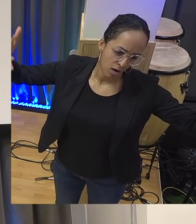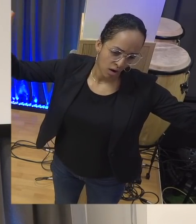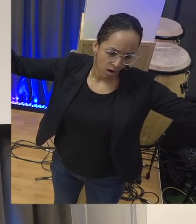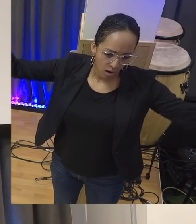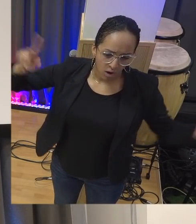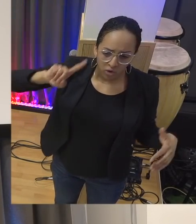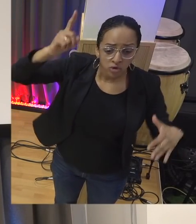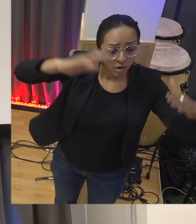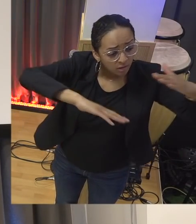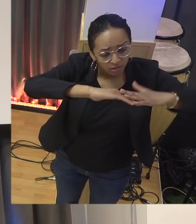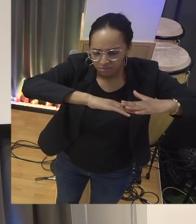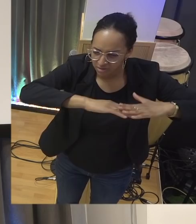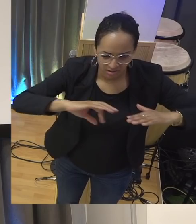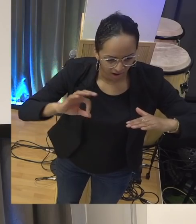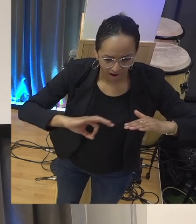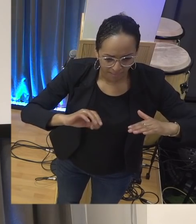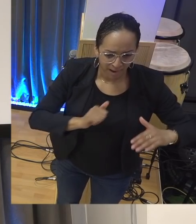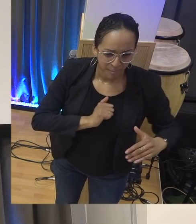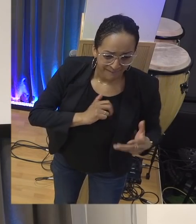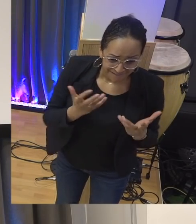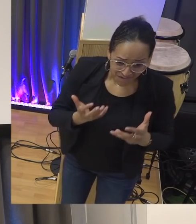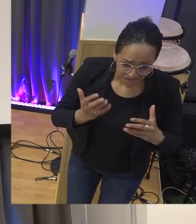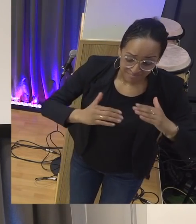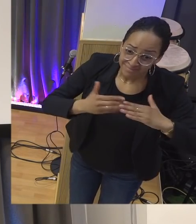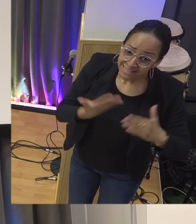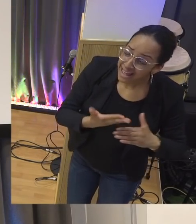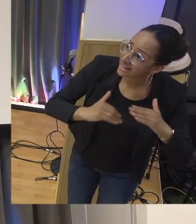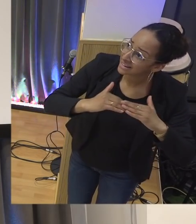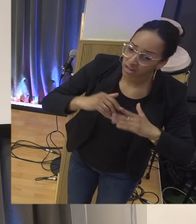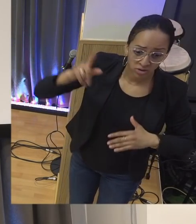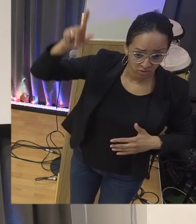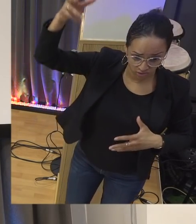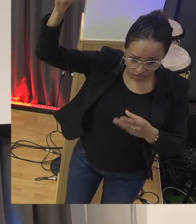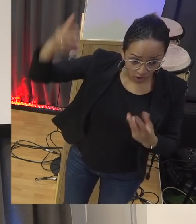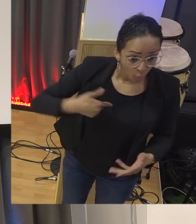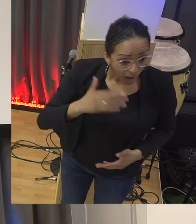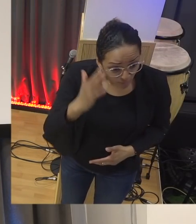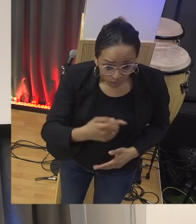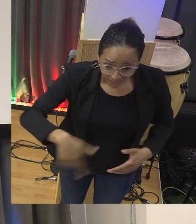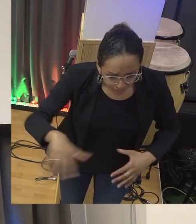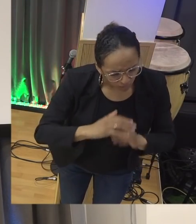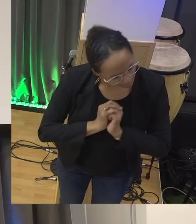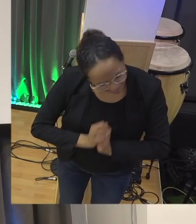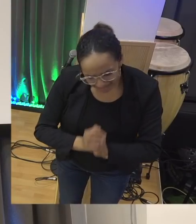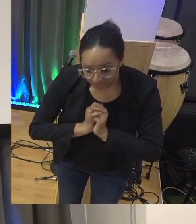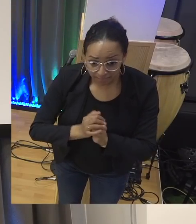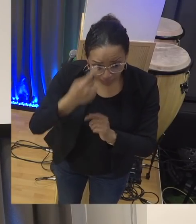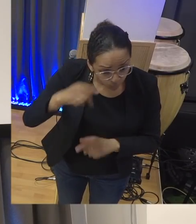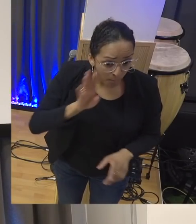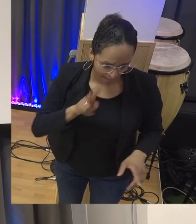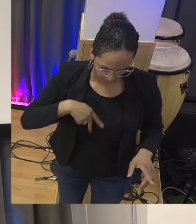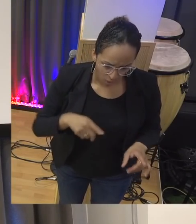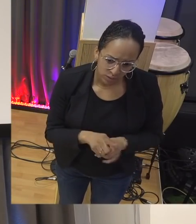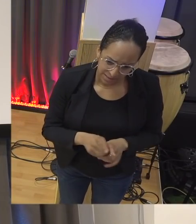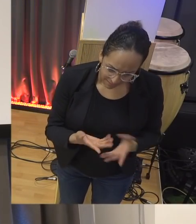Au-delà de ce que mon cœur demande ou ce que je peux penser, Dieu peut la toucher. Et j'ai besoin de vos prières. J'ai besoin de vos prières à l'égard de ma mère. Je dis, mais